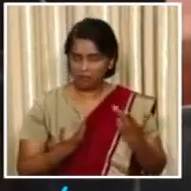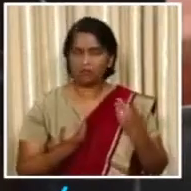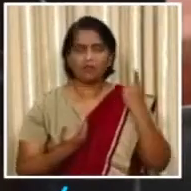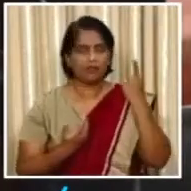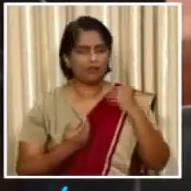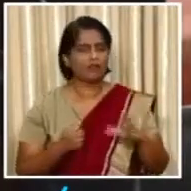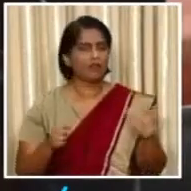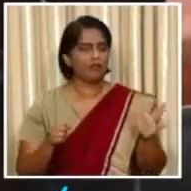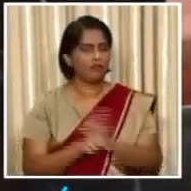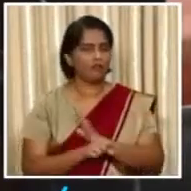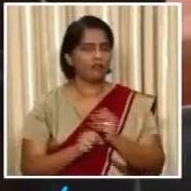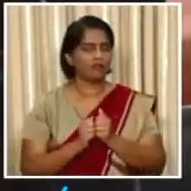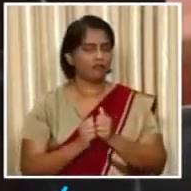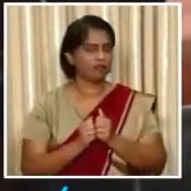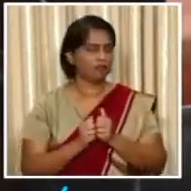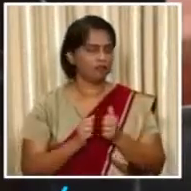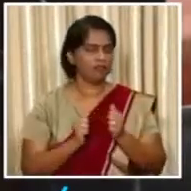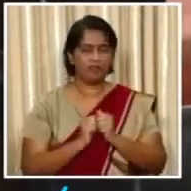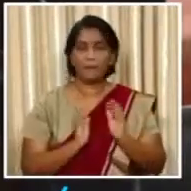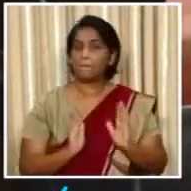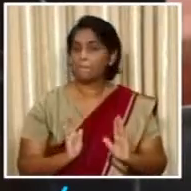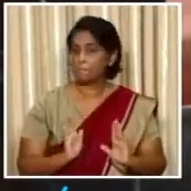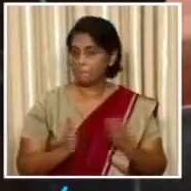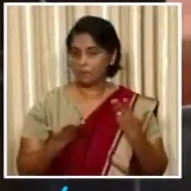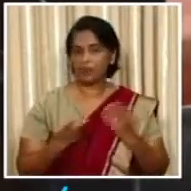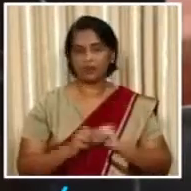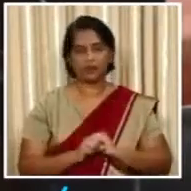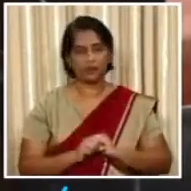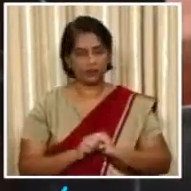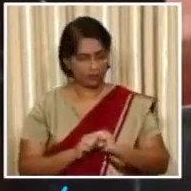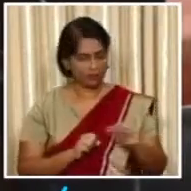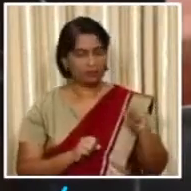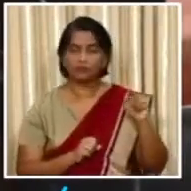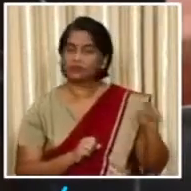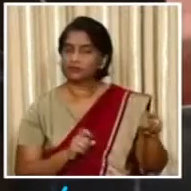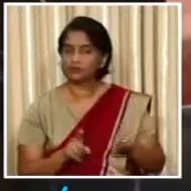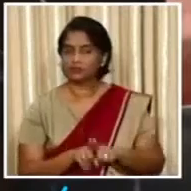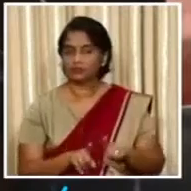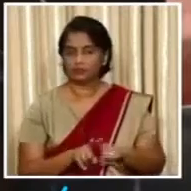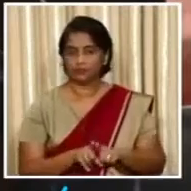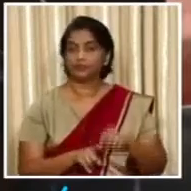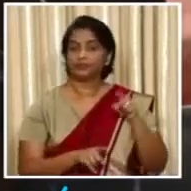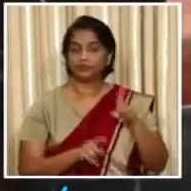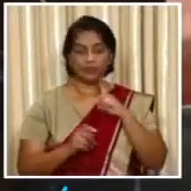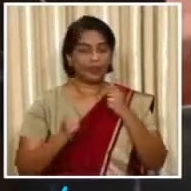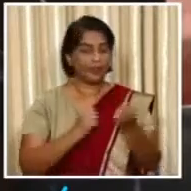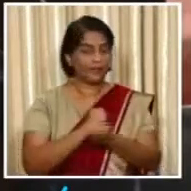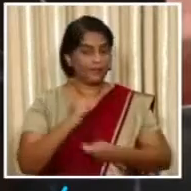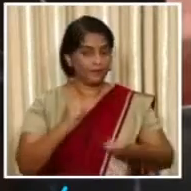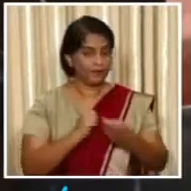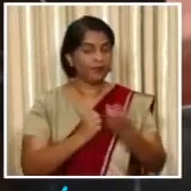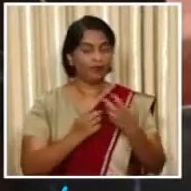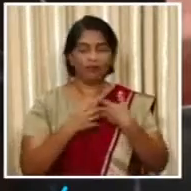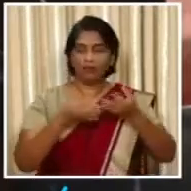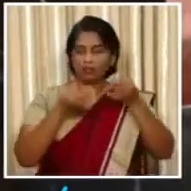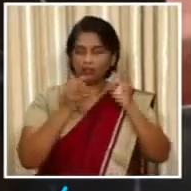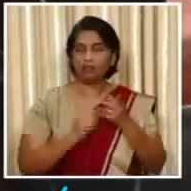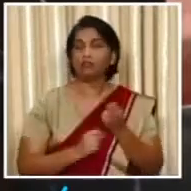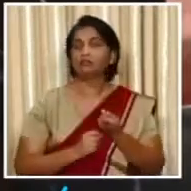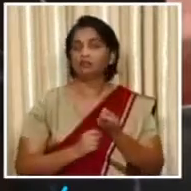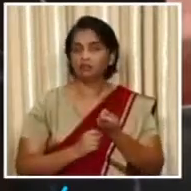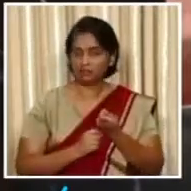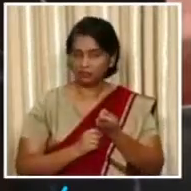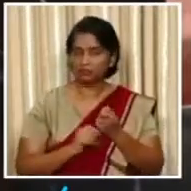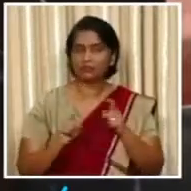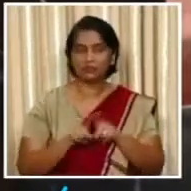ஏற்பாடுகளோ இன்னும் நடைபெறவில்லை என்பது மாத்திரமல்லாமல், நெல்லிற்குரிய சரியான விலையை கூட இந்த அரசாங்கம்